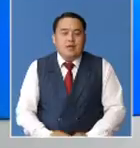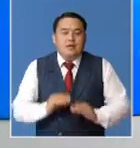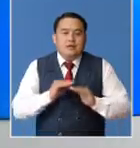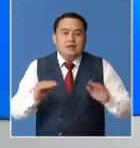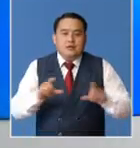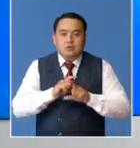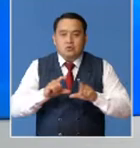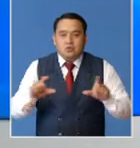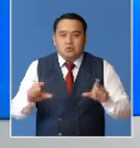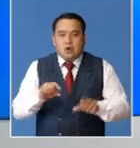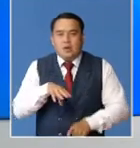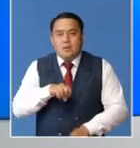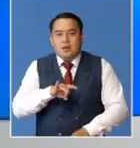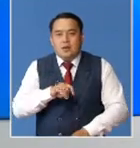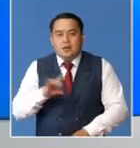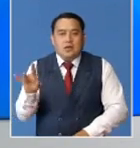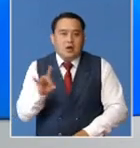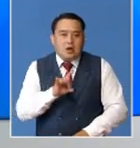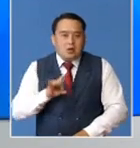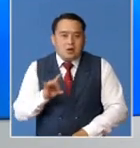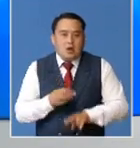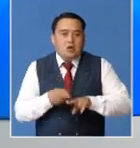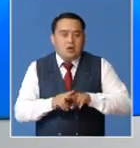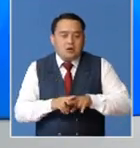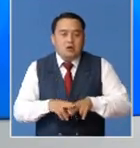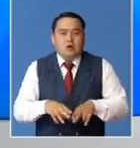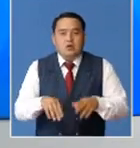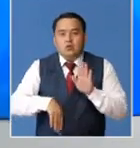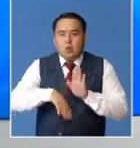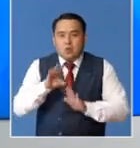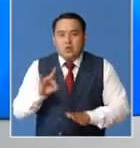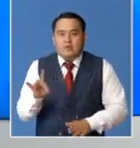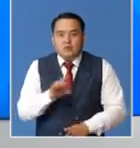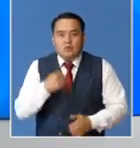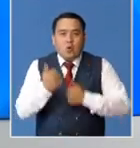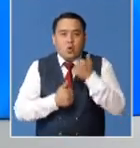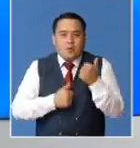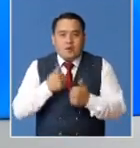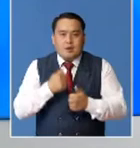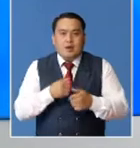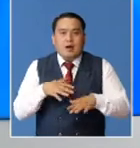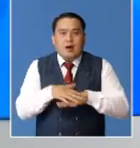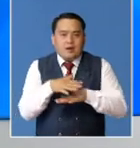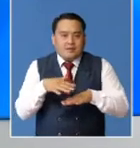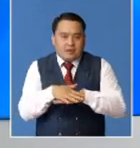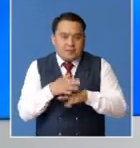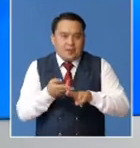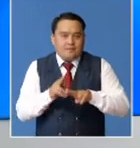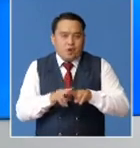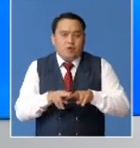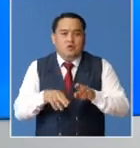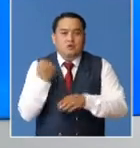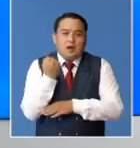Ученики средней школы имени Малайсары Кербулакского района стали одними из лучших в республиканском конкурсе по ментальной арифметике.